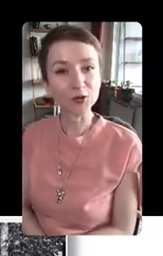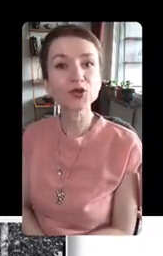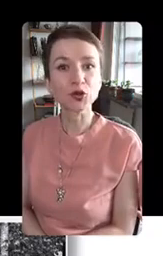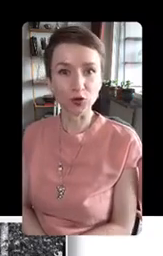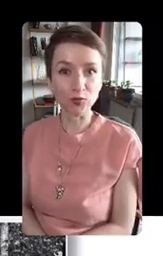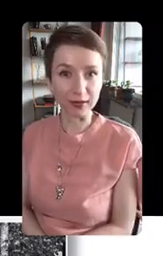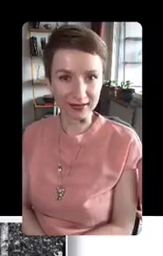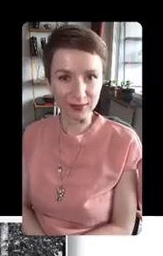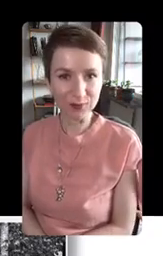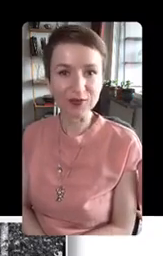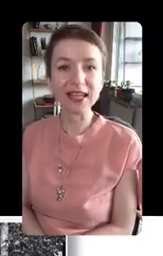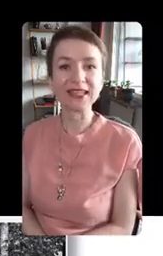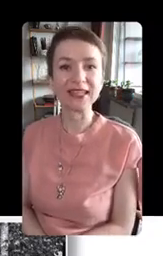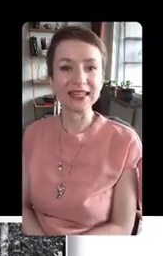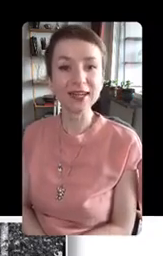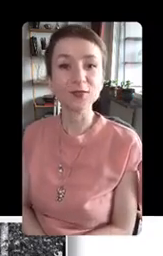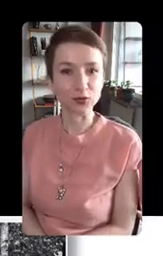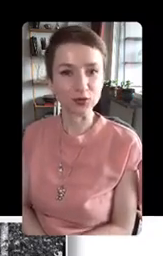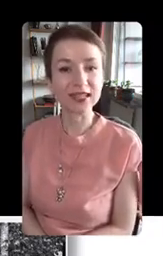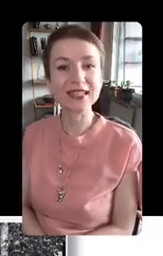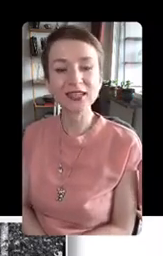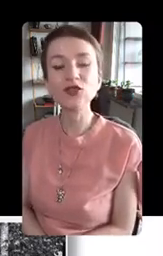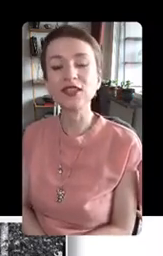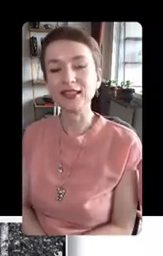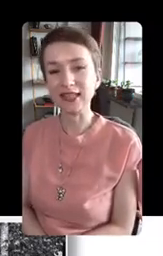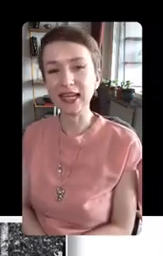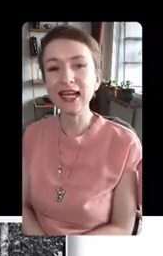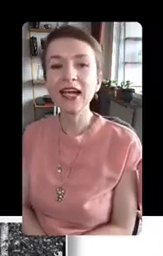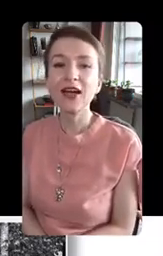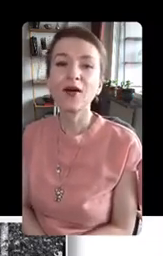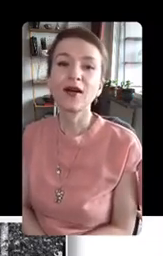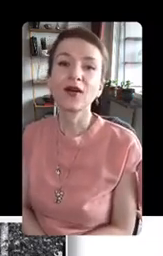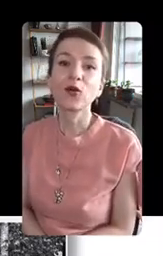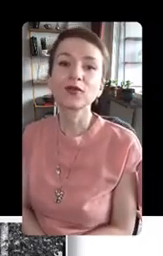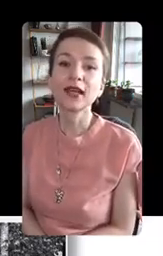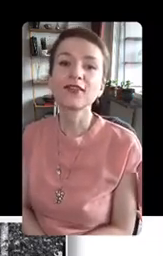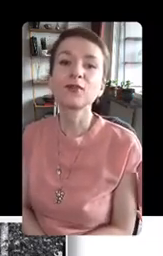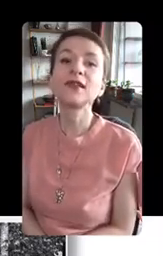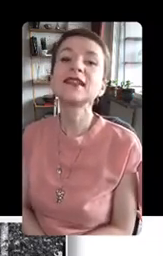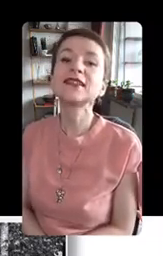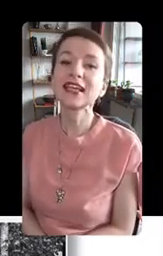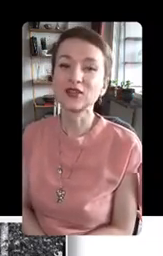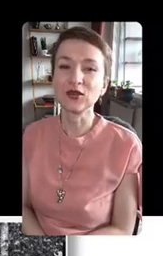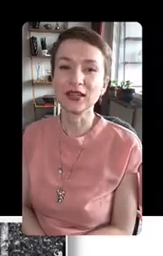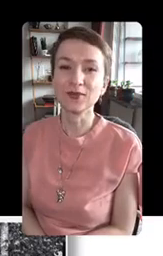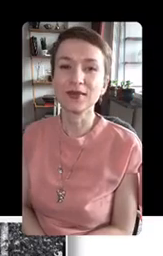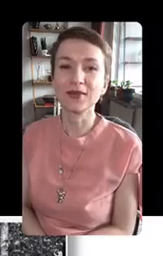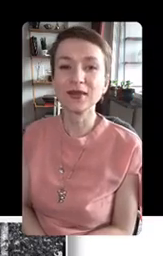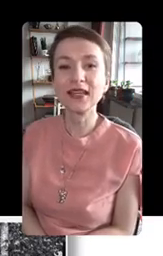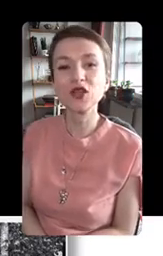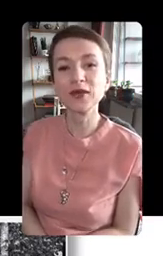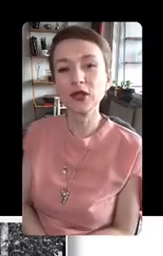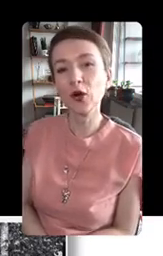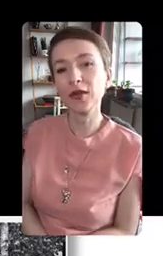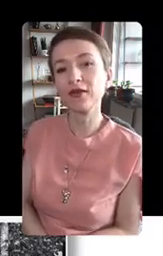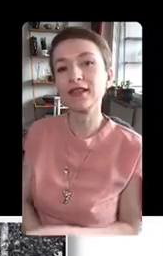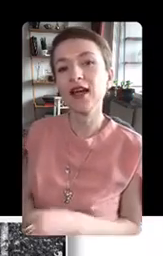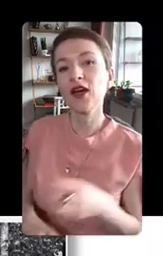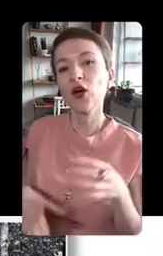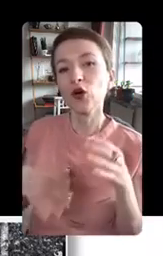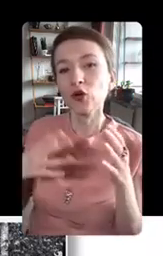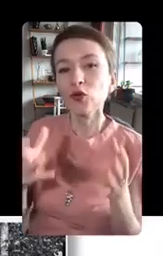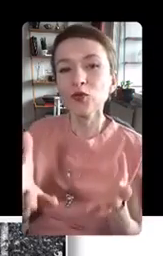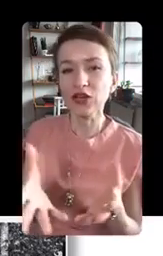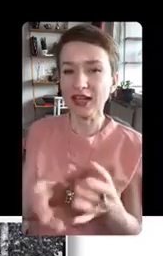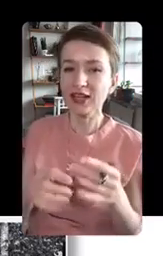аккаунт, в аккаунт Стокгольмания, где я буду на следующей неделе устраивать презентацию, где постараюсь познакомить